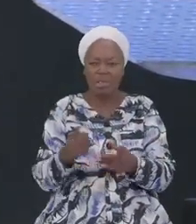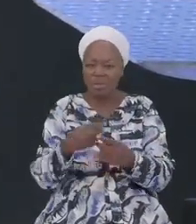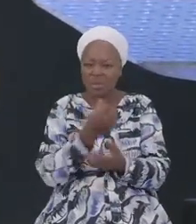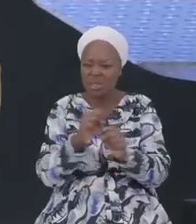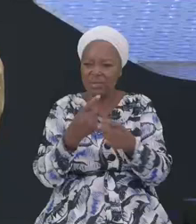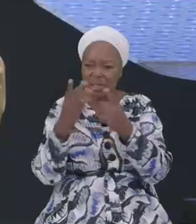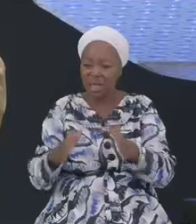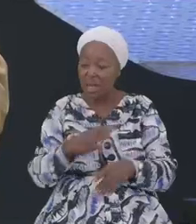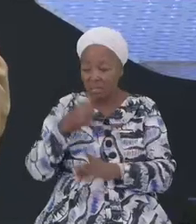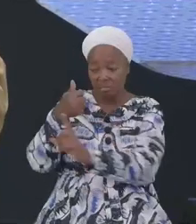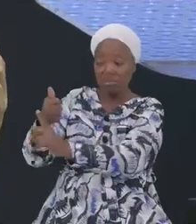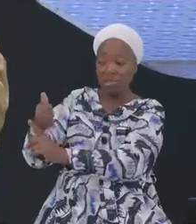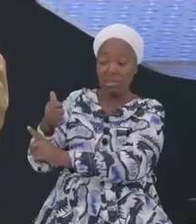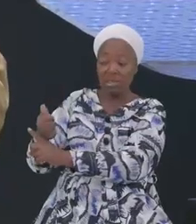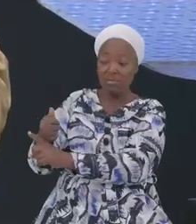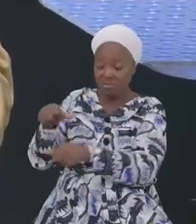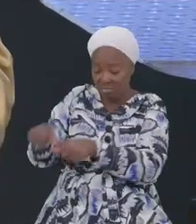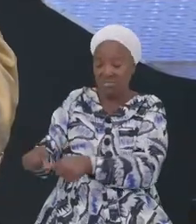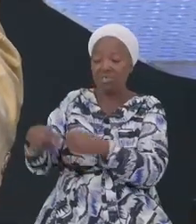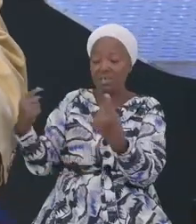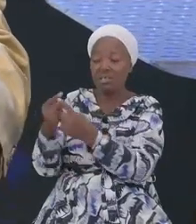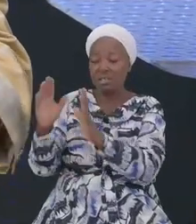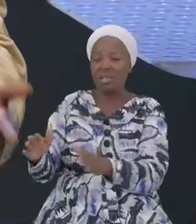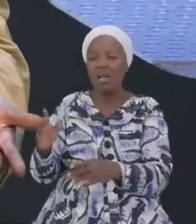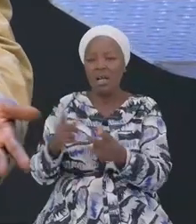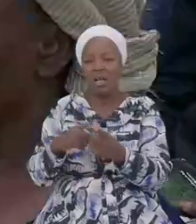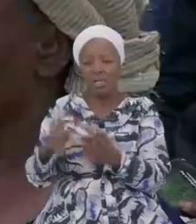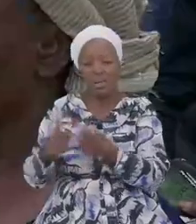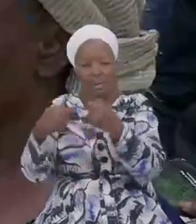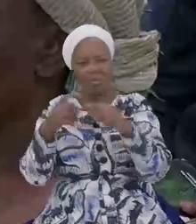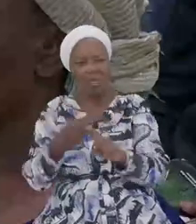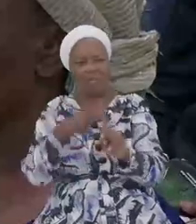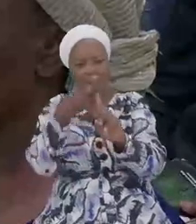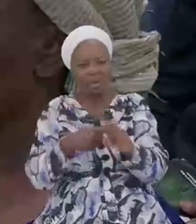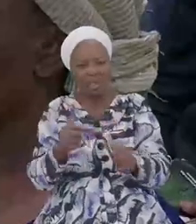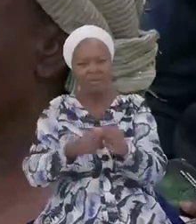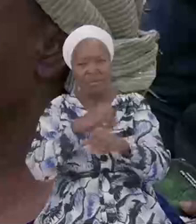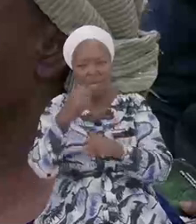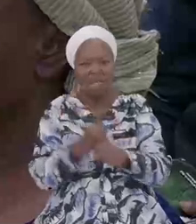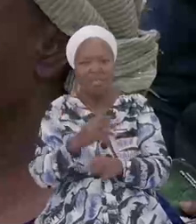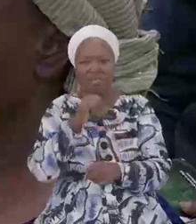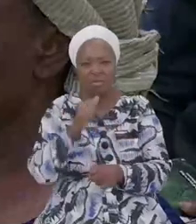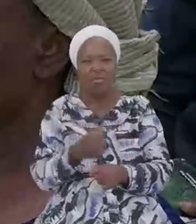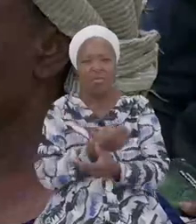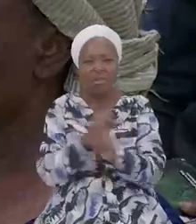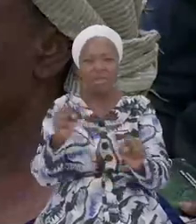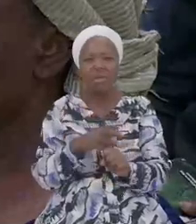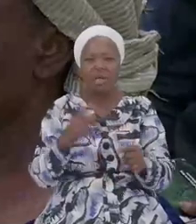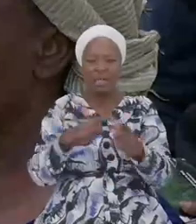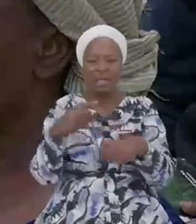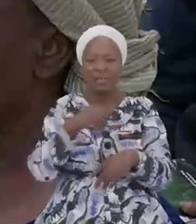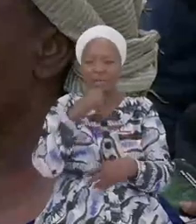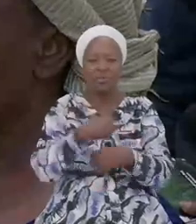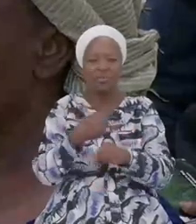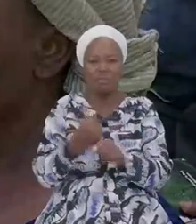et que Dieu va utiliser l'argent là pour sauver les pécheurs, lui va être pécheur. Il sera là en train de pécher, ne se repent